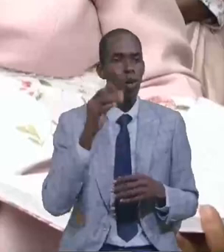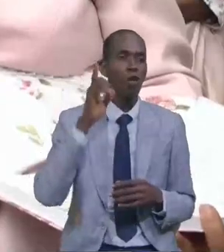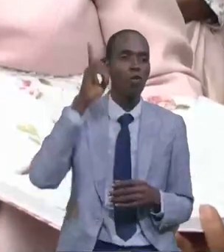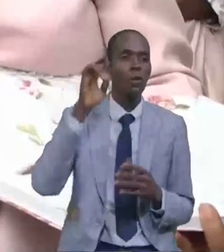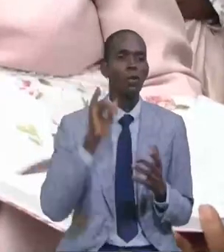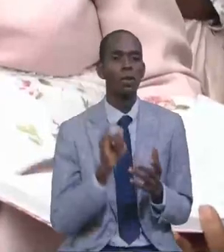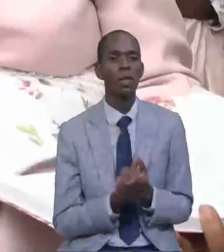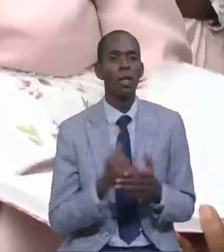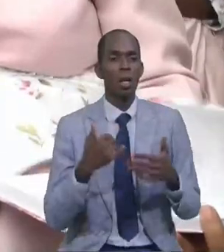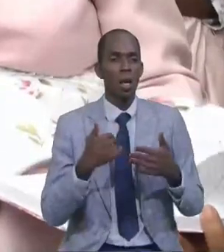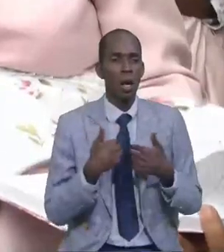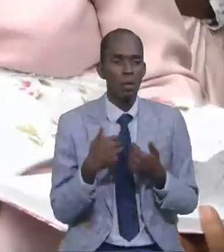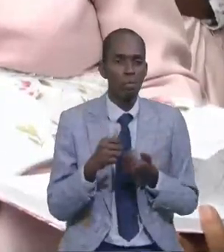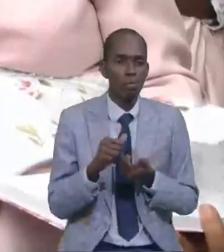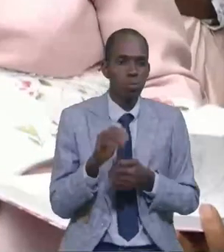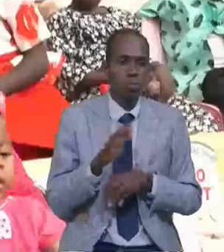4.